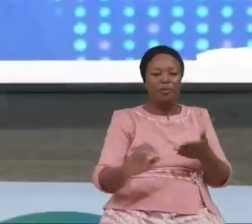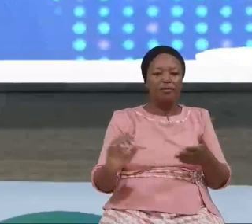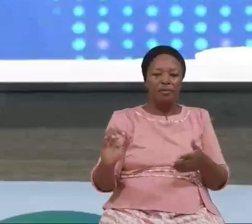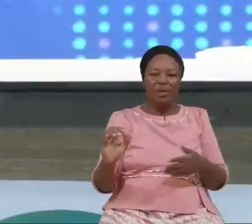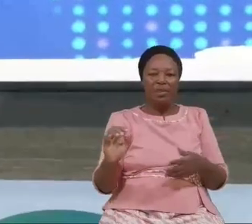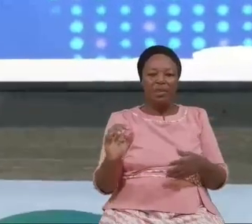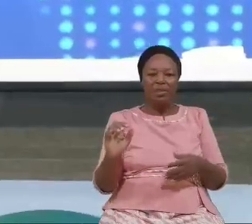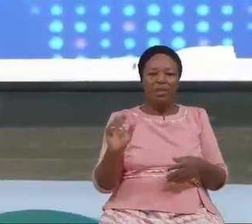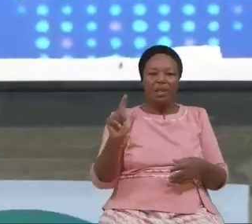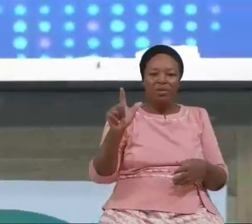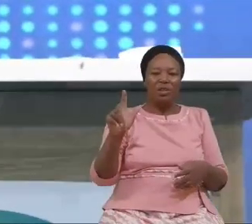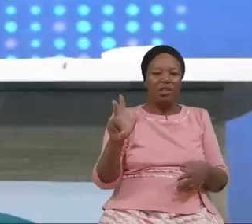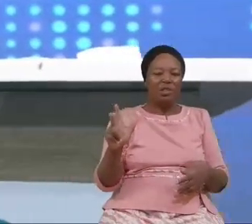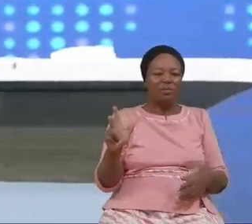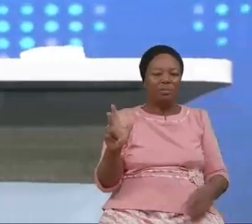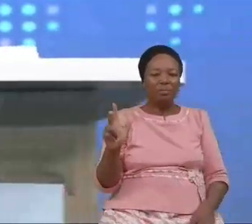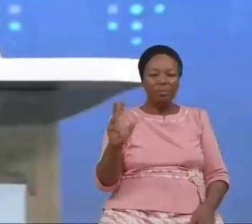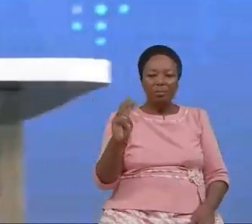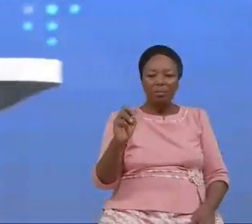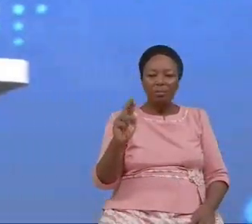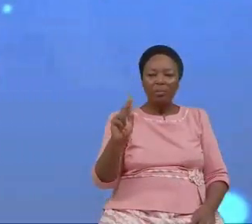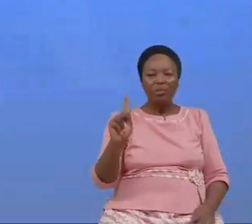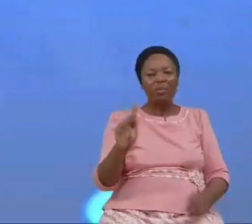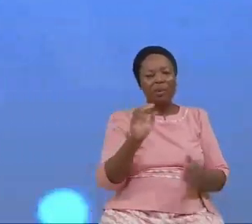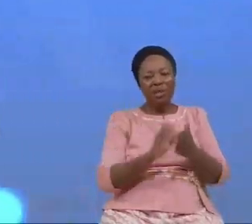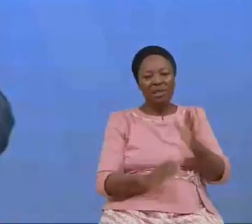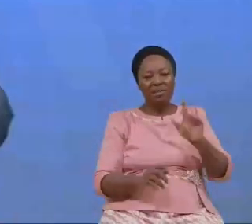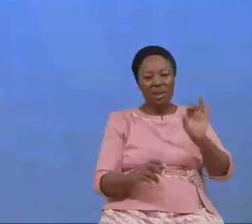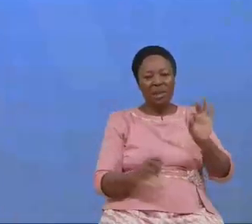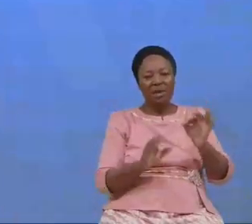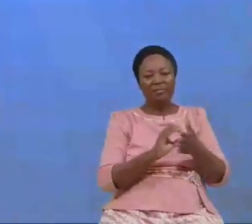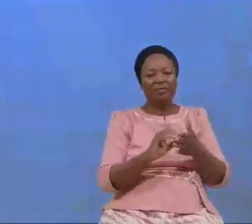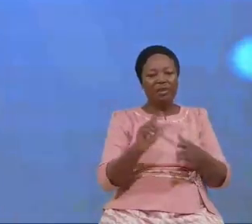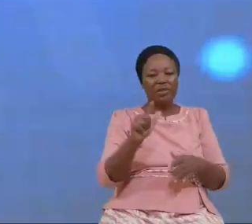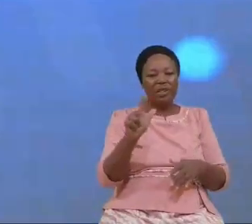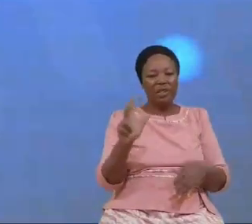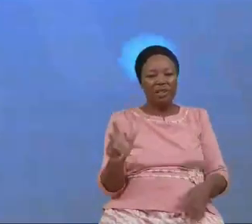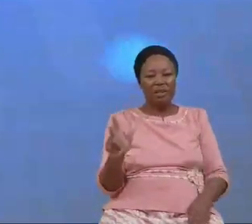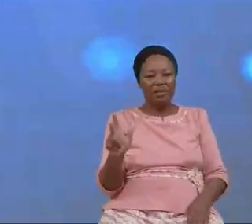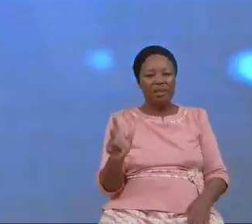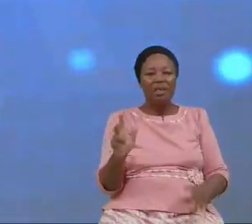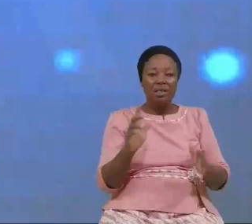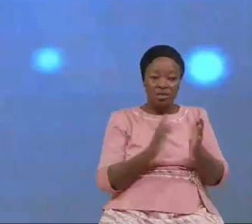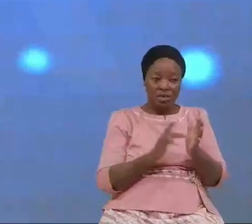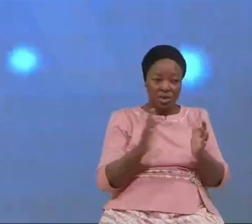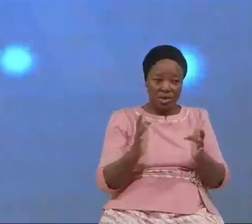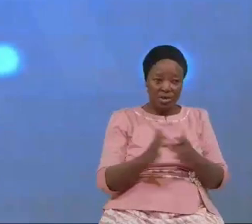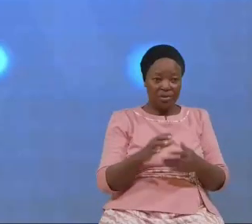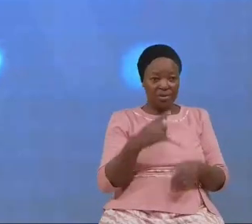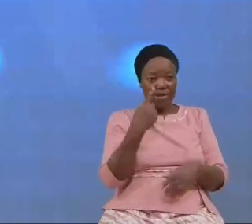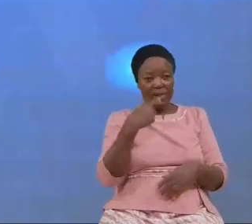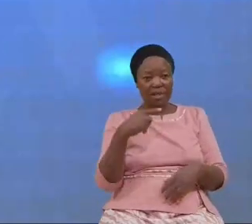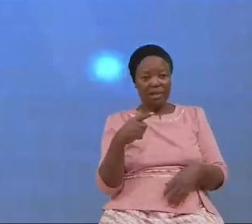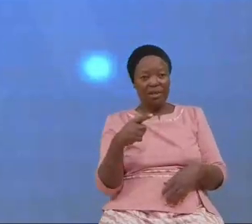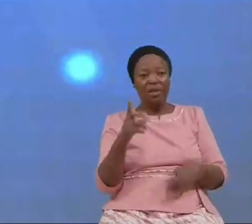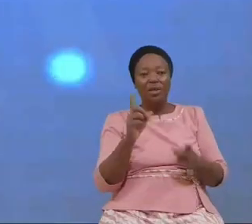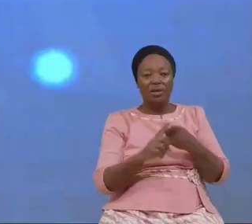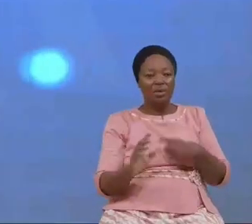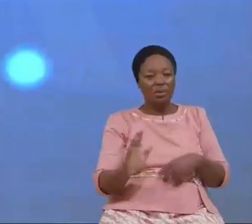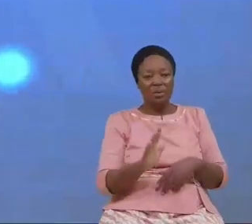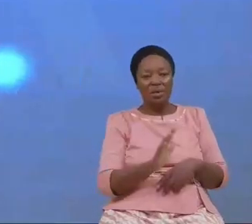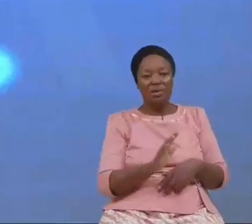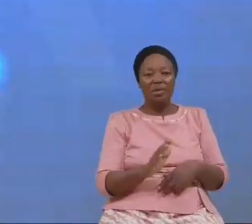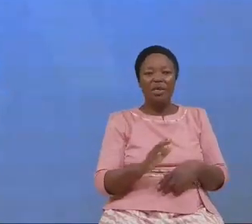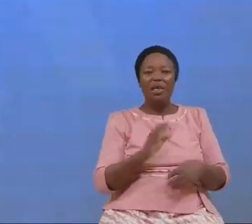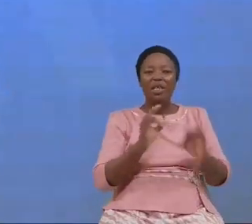23 marques 9 verset 23 Jésus lui dit si